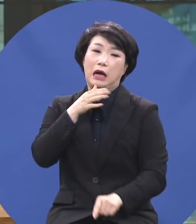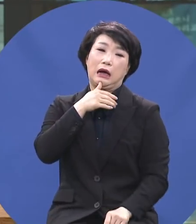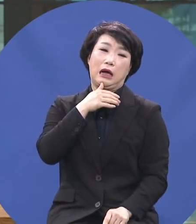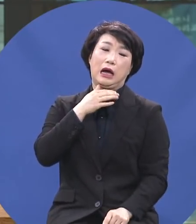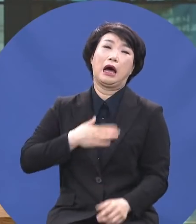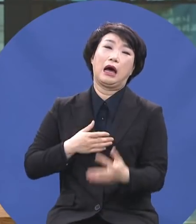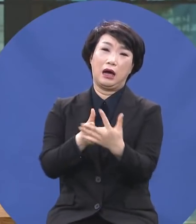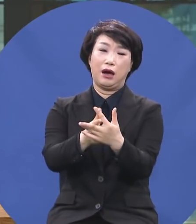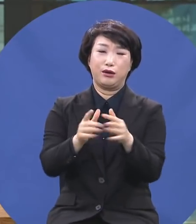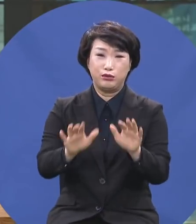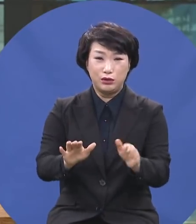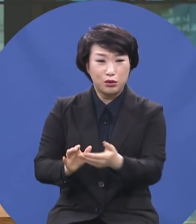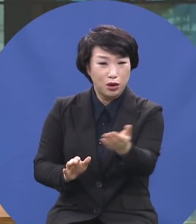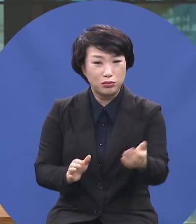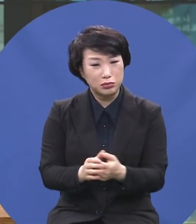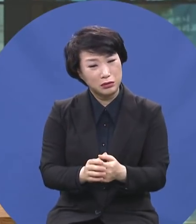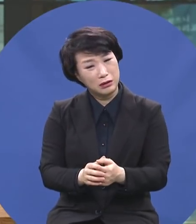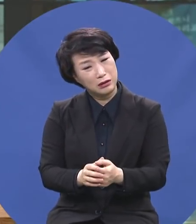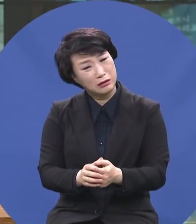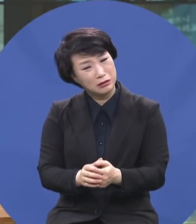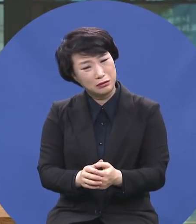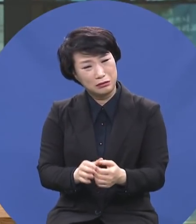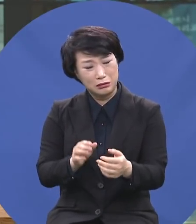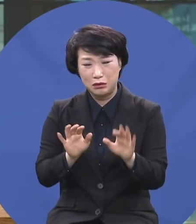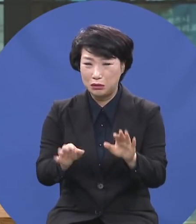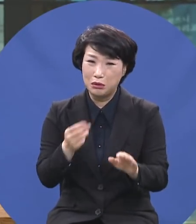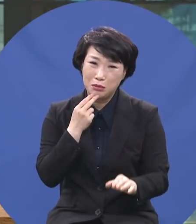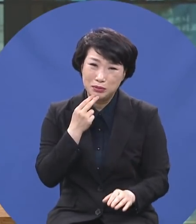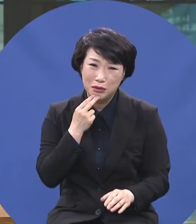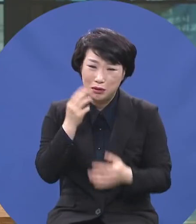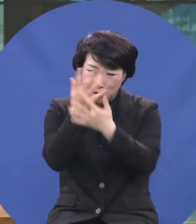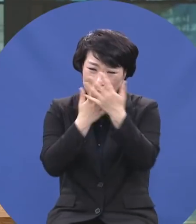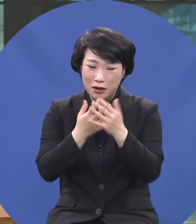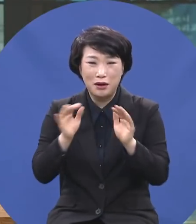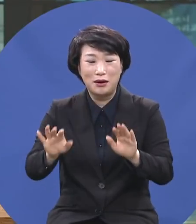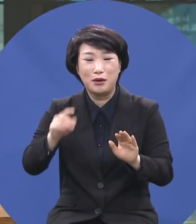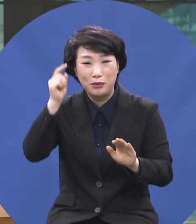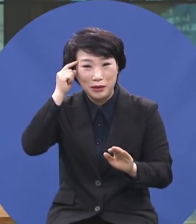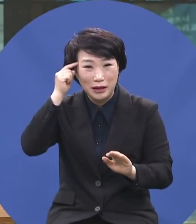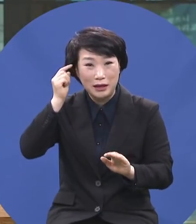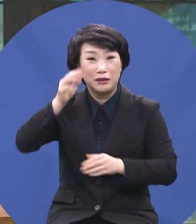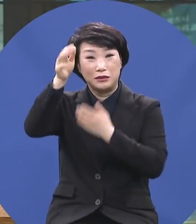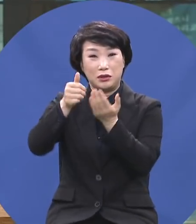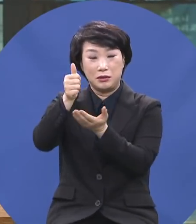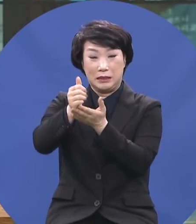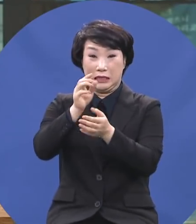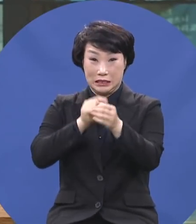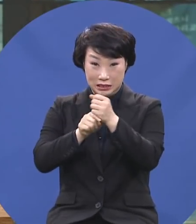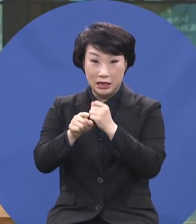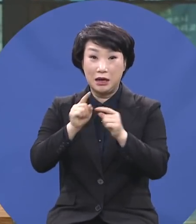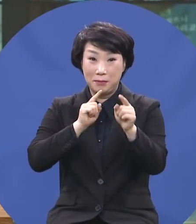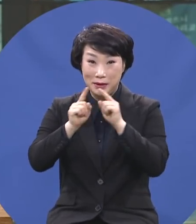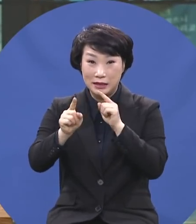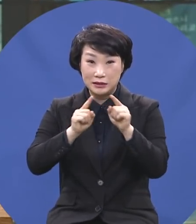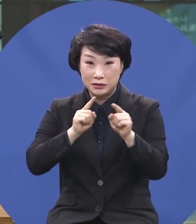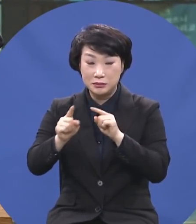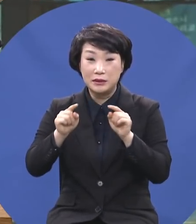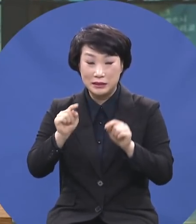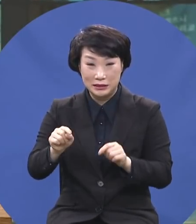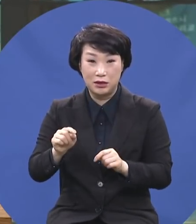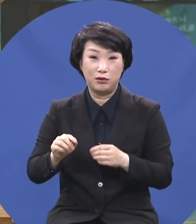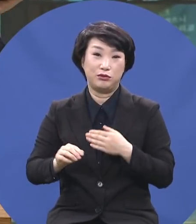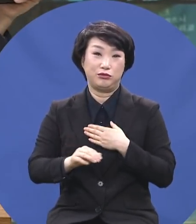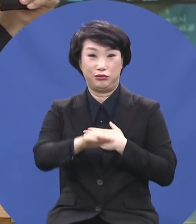아는데, 근데 그게 안 보여. 왜 안 보이느냐? 성령의 진리의 말씀이라는